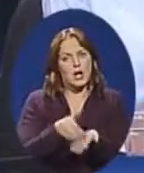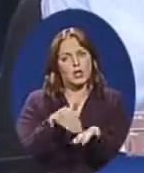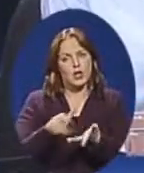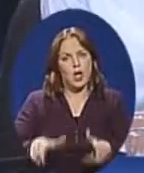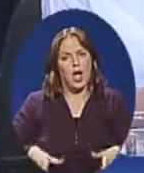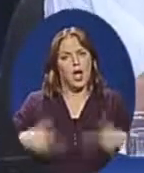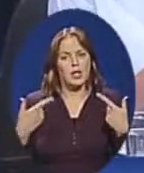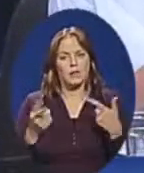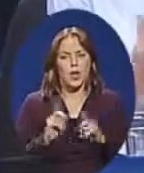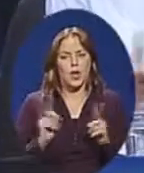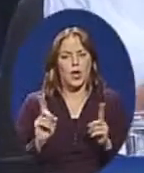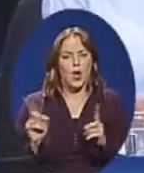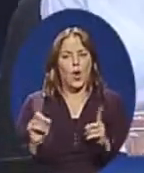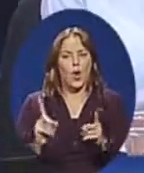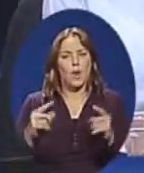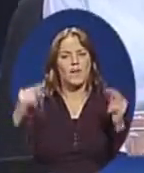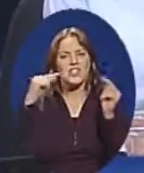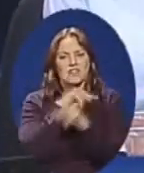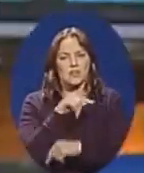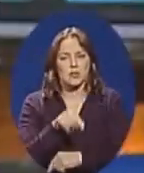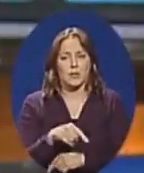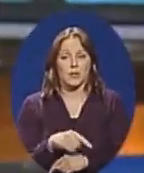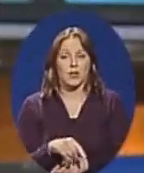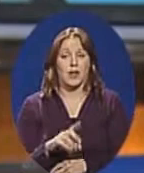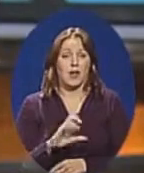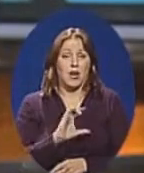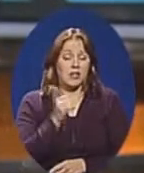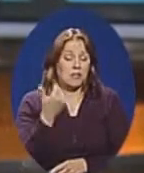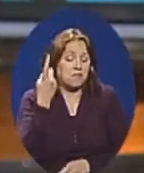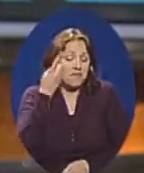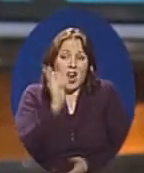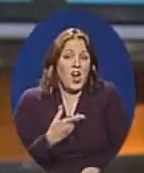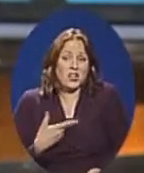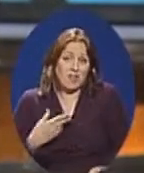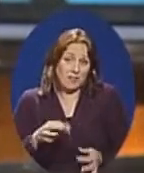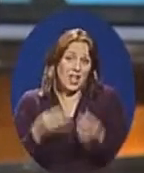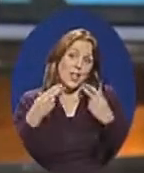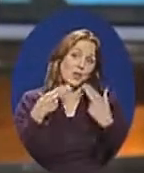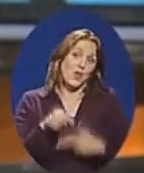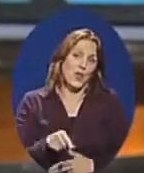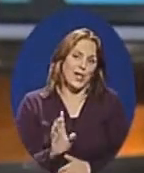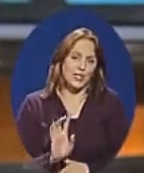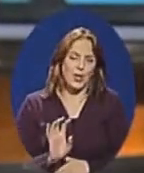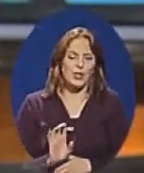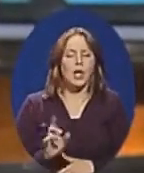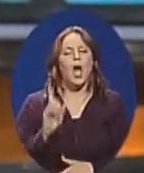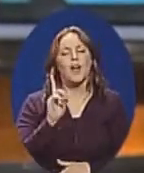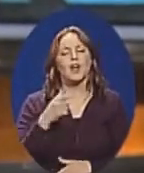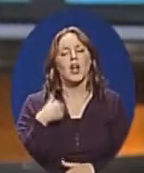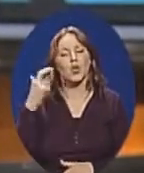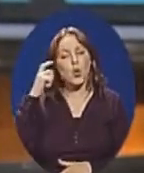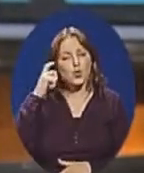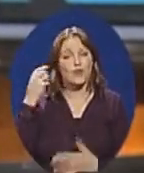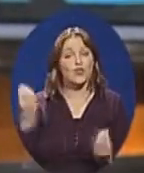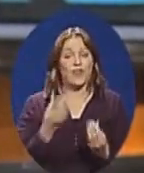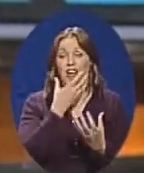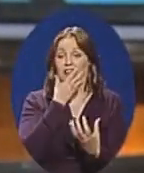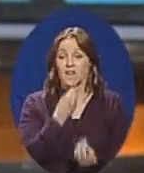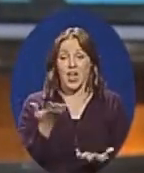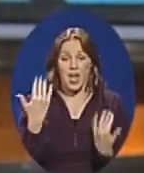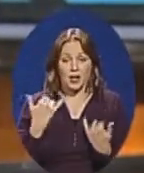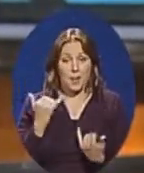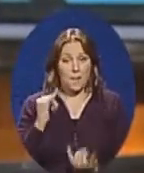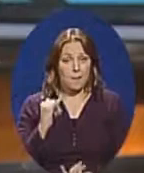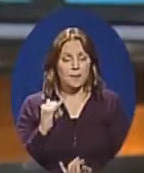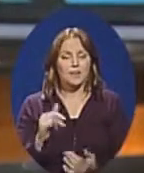המשך החיים? איך לא ממסמסים אותה? קודם כל אין לי מושג, נתחיל בתשובה הזאת, אבל אני חושב שדבר יפה היה